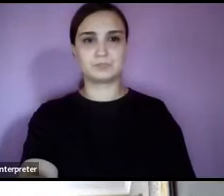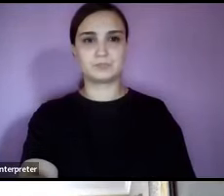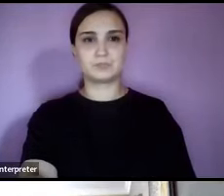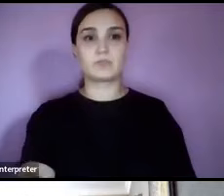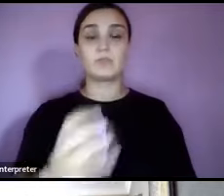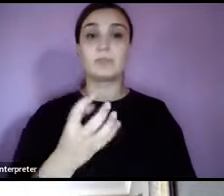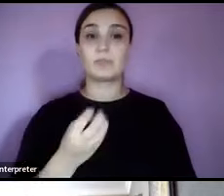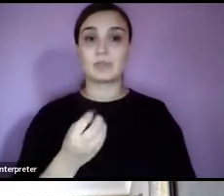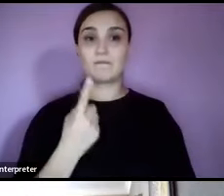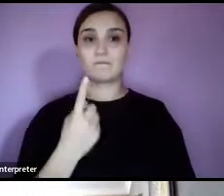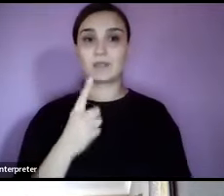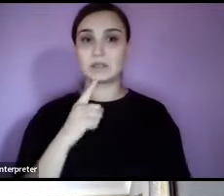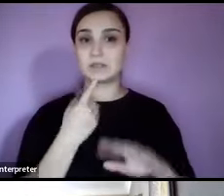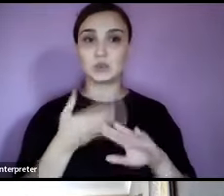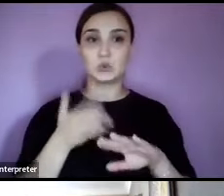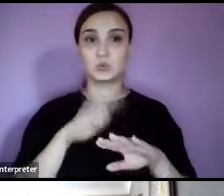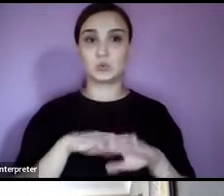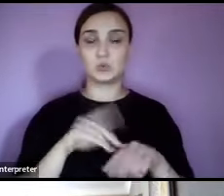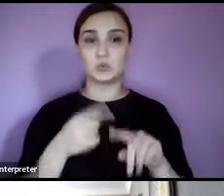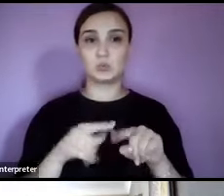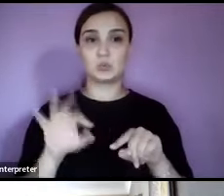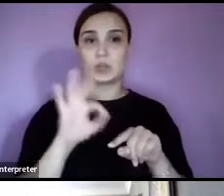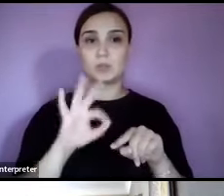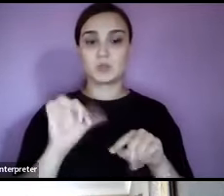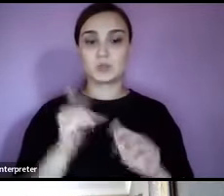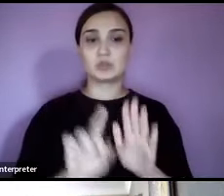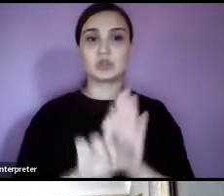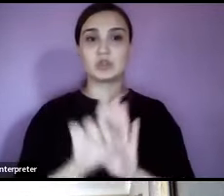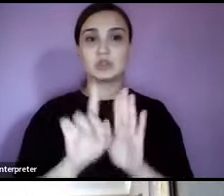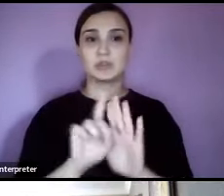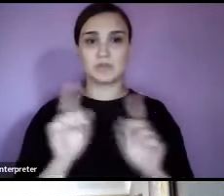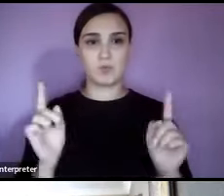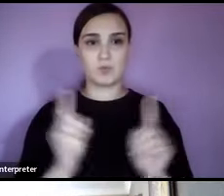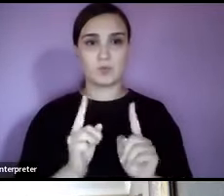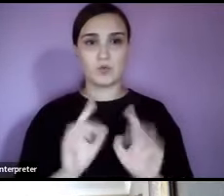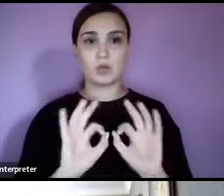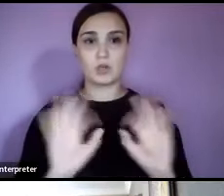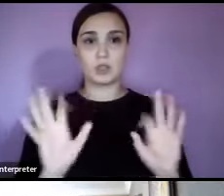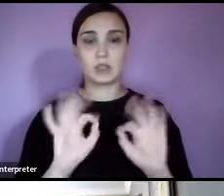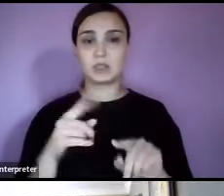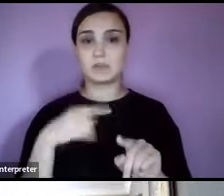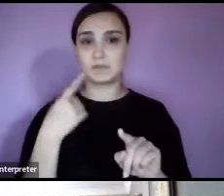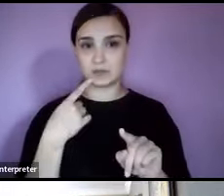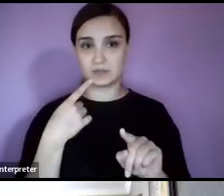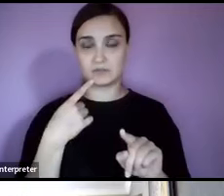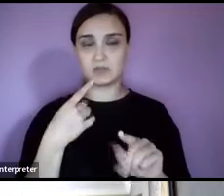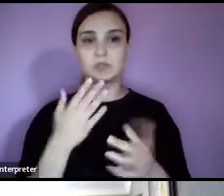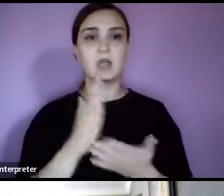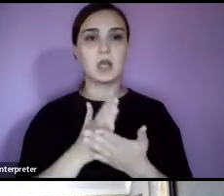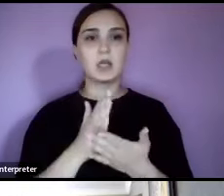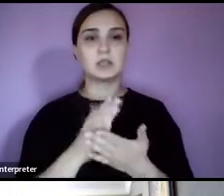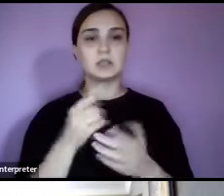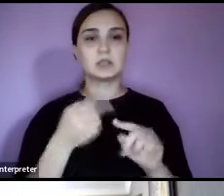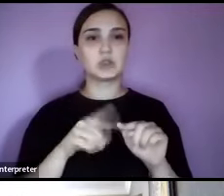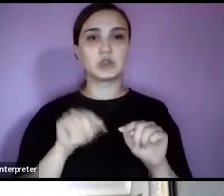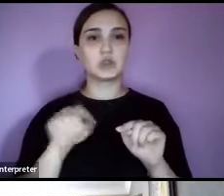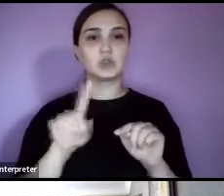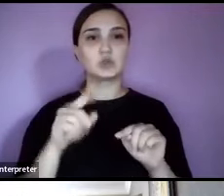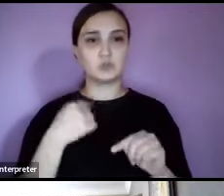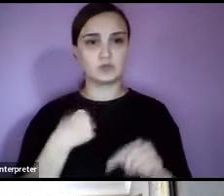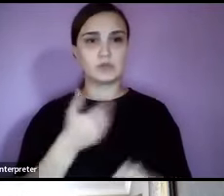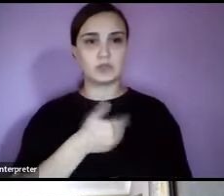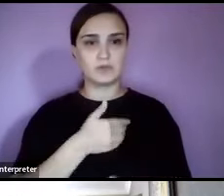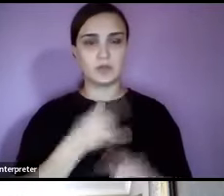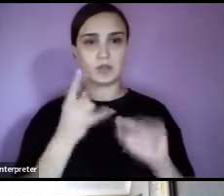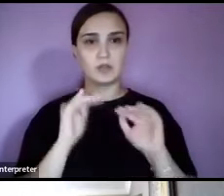კიდევ ერთი სირთულე, ანუ ამაზეც როგორც შესავალ ნაწილში მოკლედ აღვნიშნეთ, არის ის, რომ ნუ ჩვენ რა თქმა უნდა გვინდა რომ